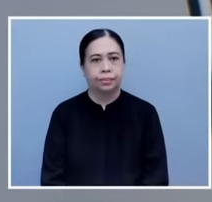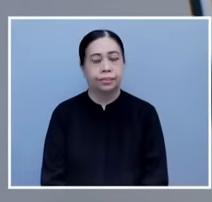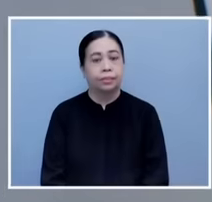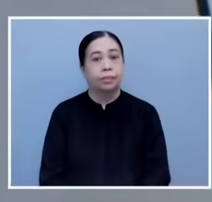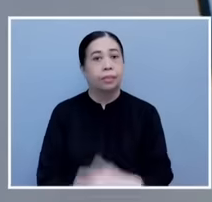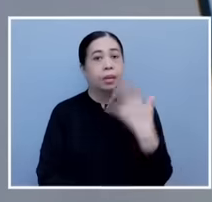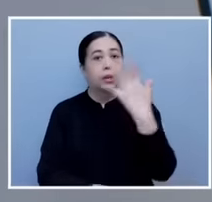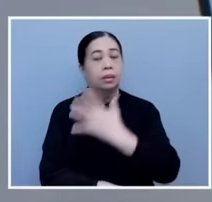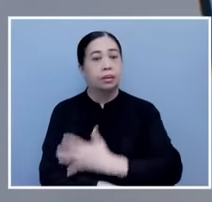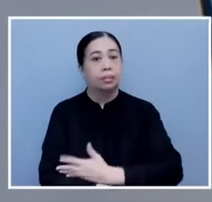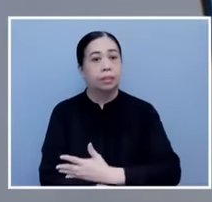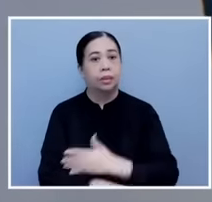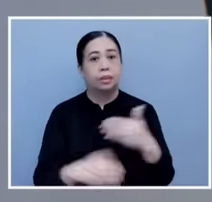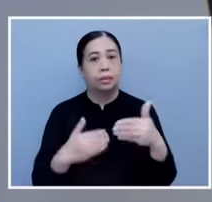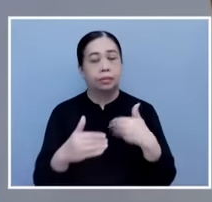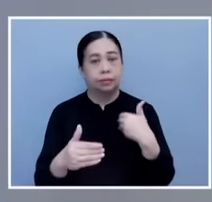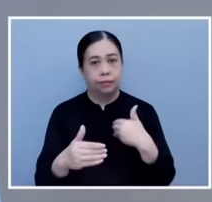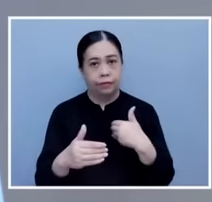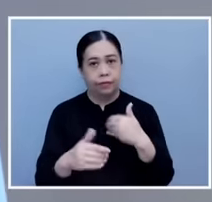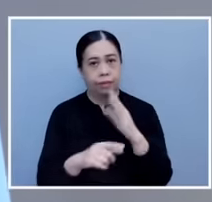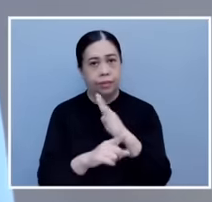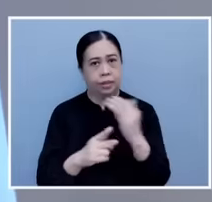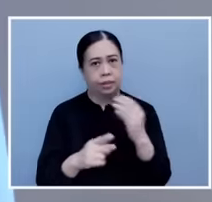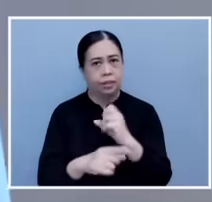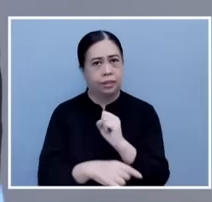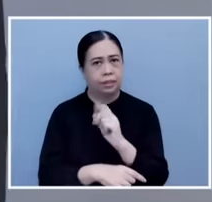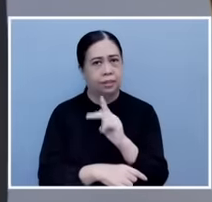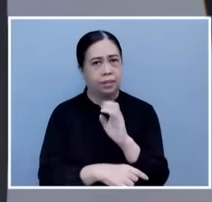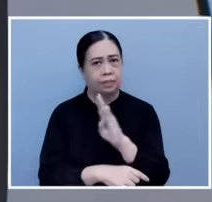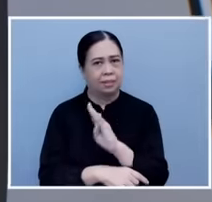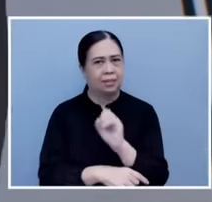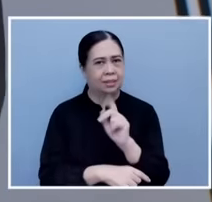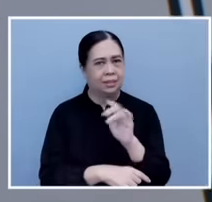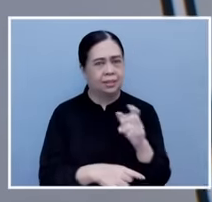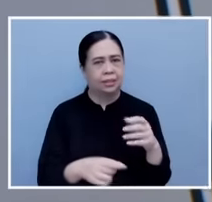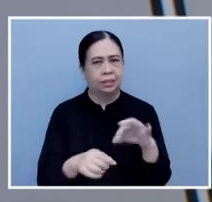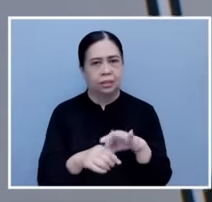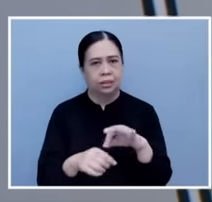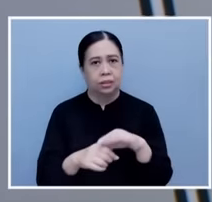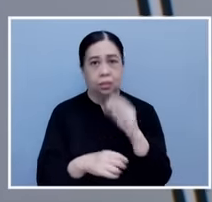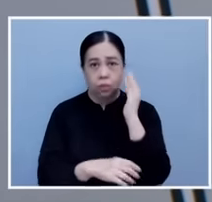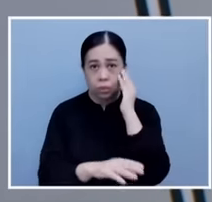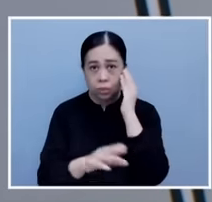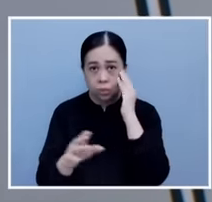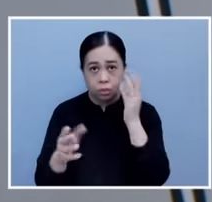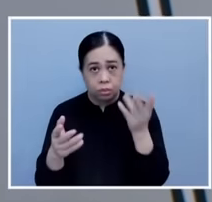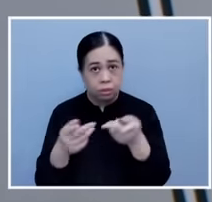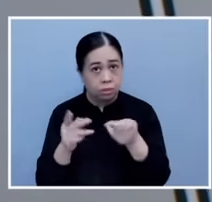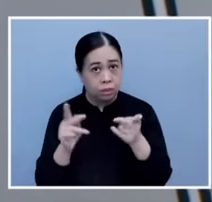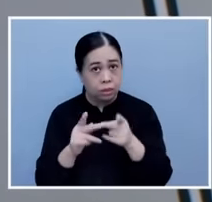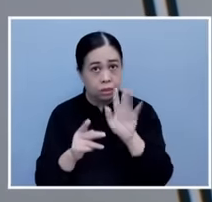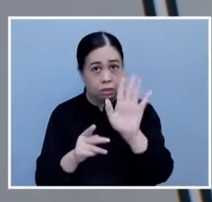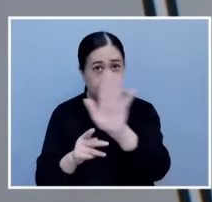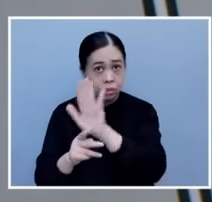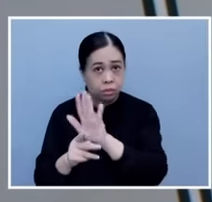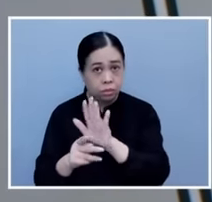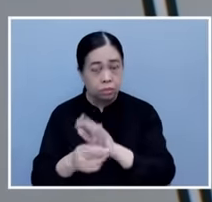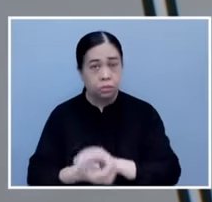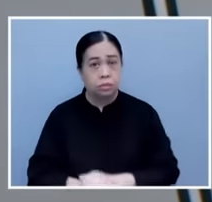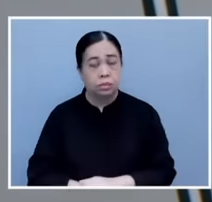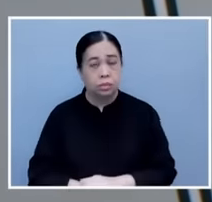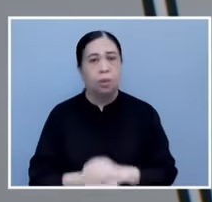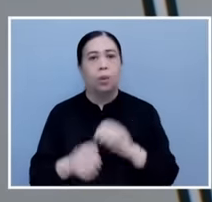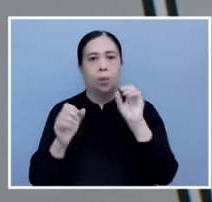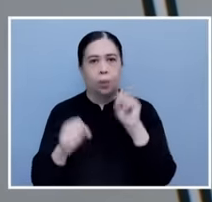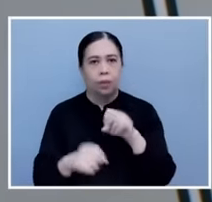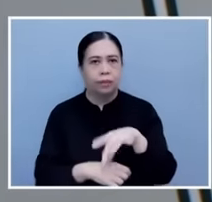5 araw bago ang barangay at sangguniang kabataan elections, alam mo po ba kung saan ang voting precinct mo? pwede mo